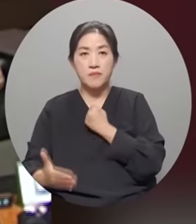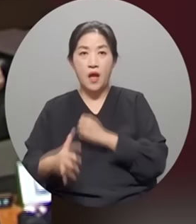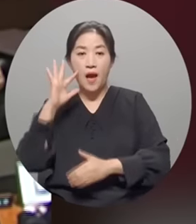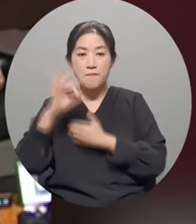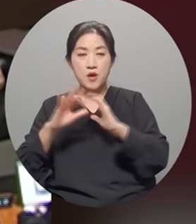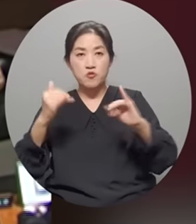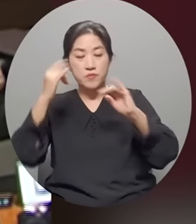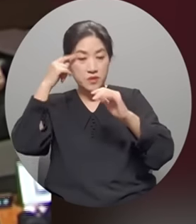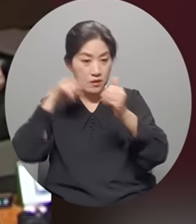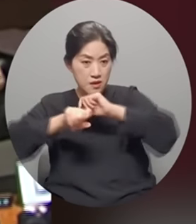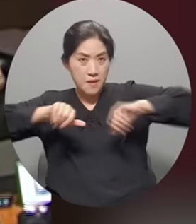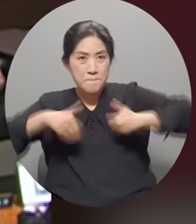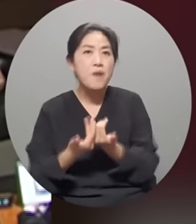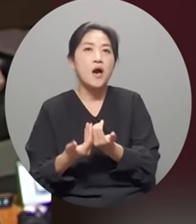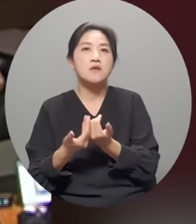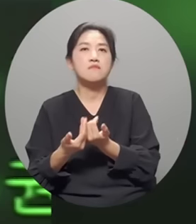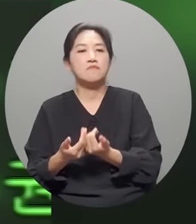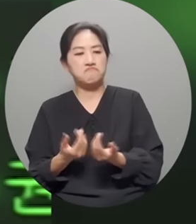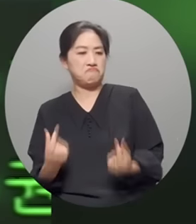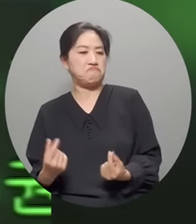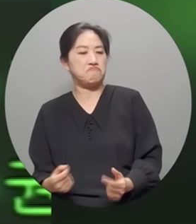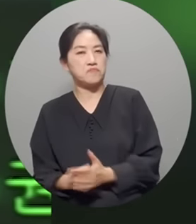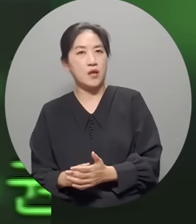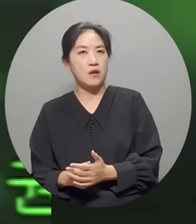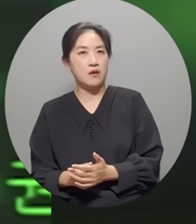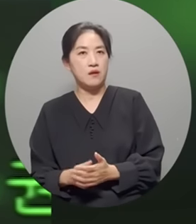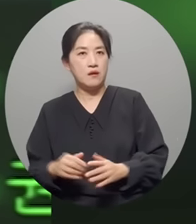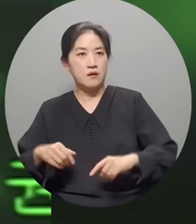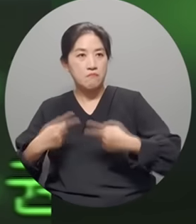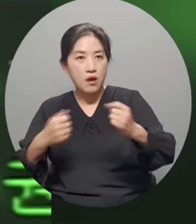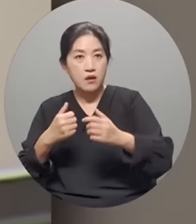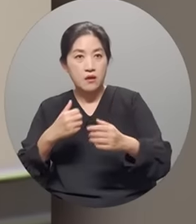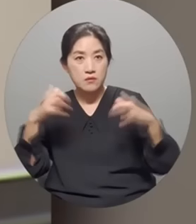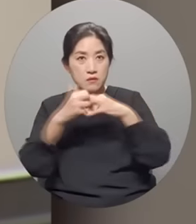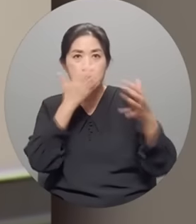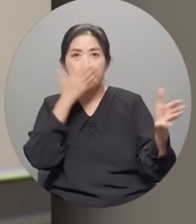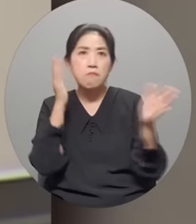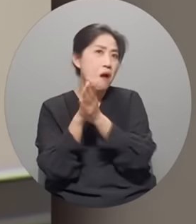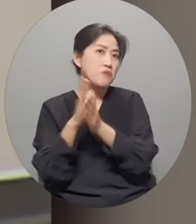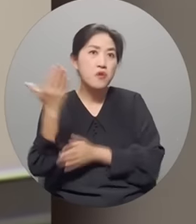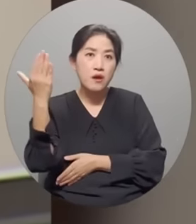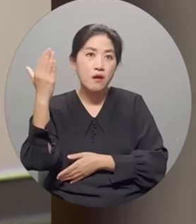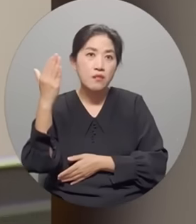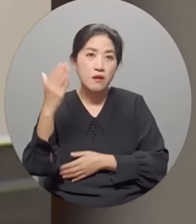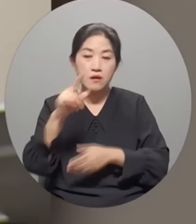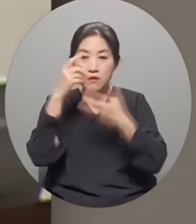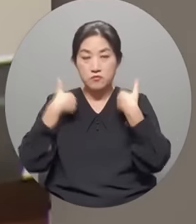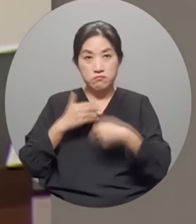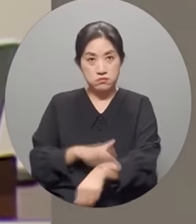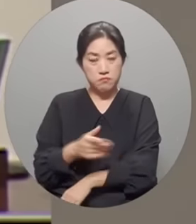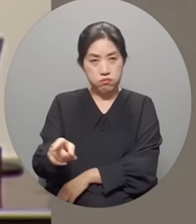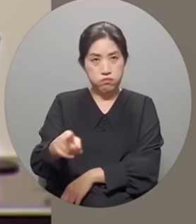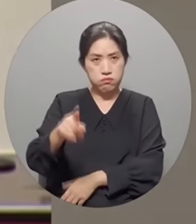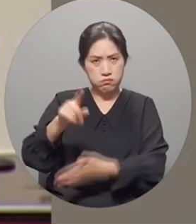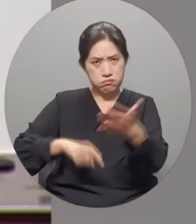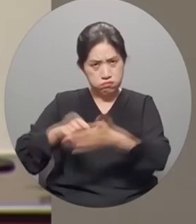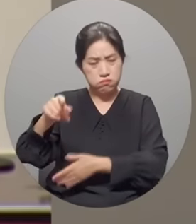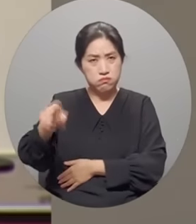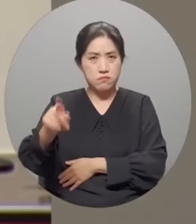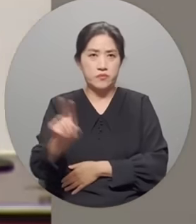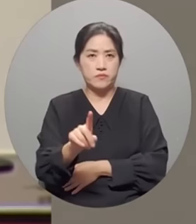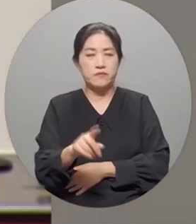뜻에 반하는 자의적인 해석으로 전쟁의 소용돌이에 빠져들게 된다면 정부가 그 책임을 피하긴 어려울 겁니다. 알고